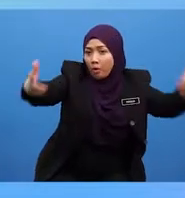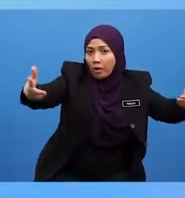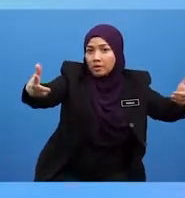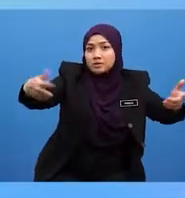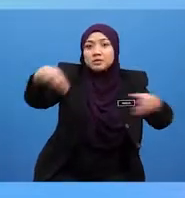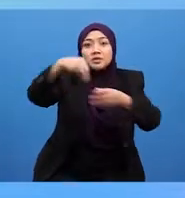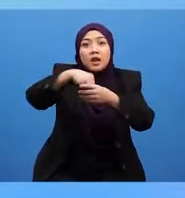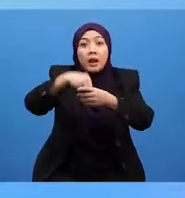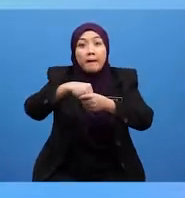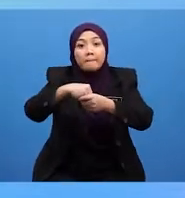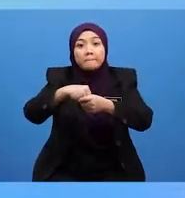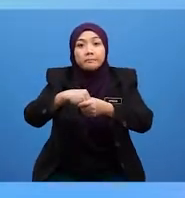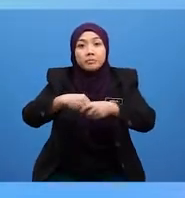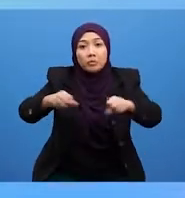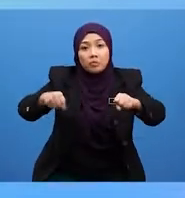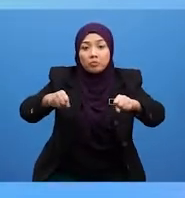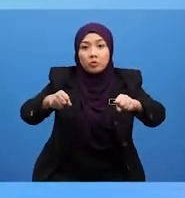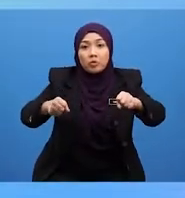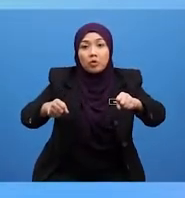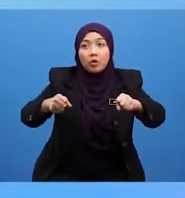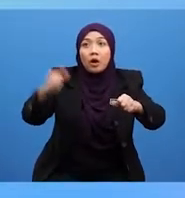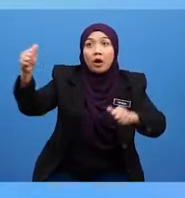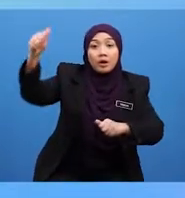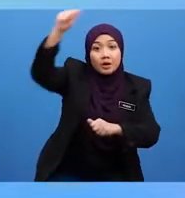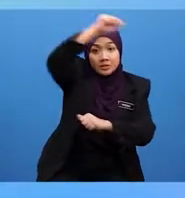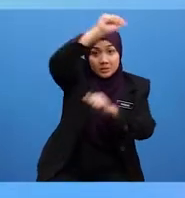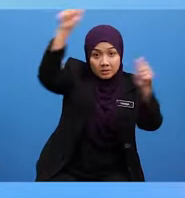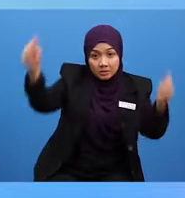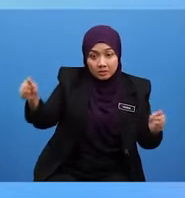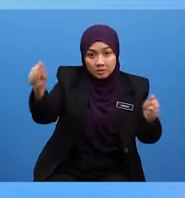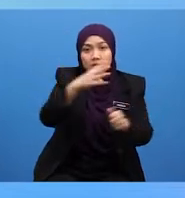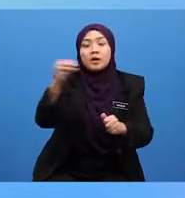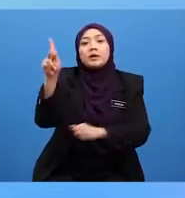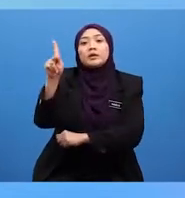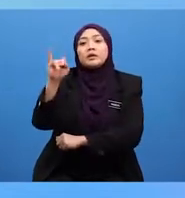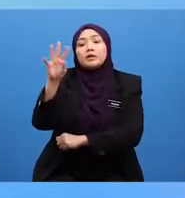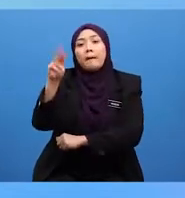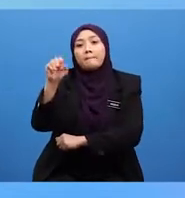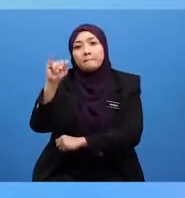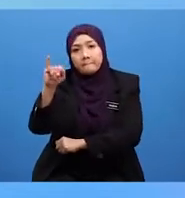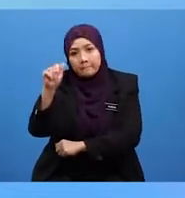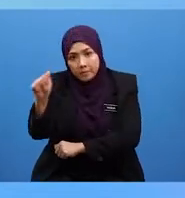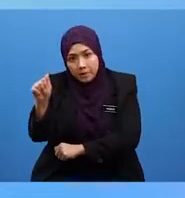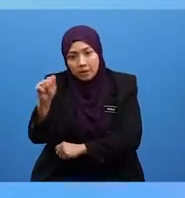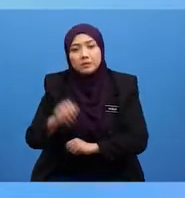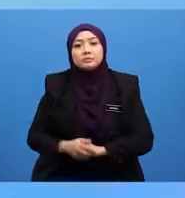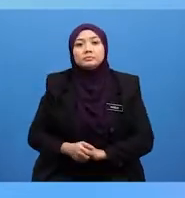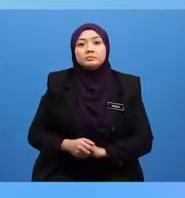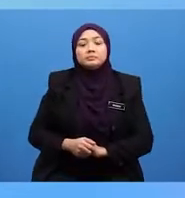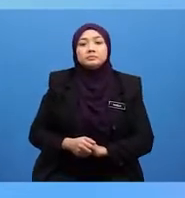automobil, aero angkasa dan perindustrian kimia. Bahan komposit plastik